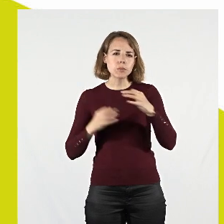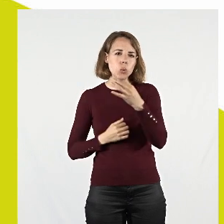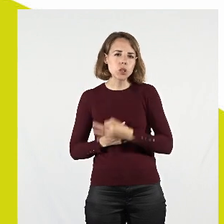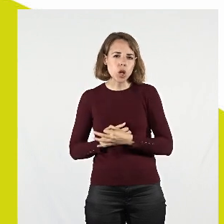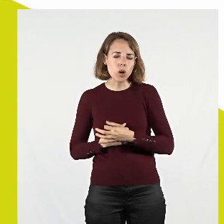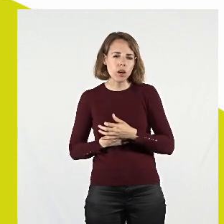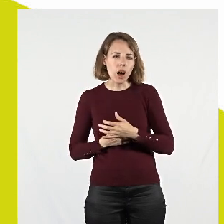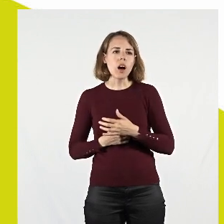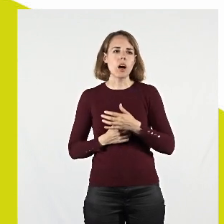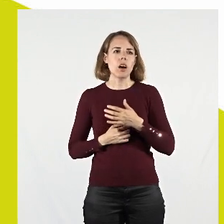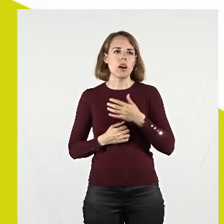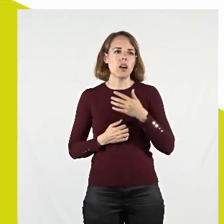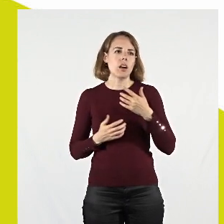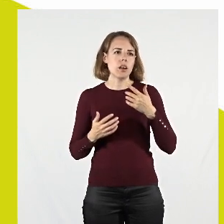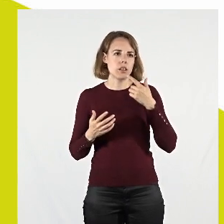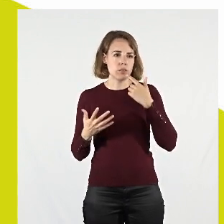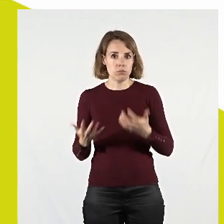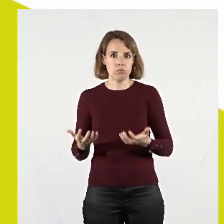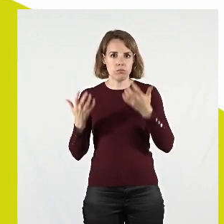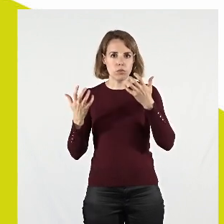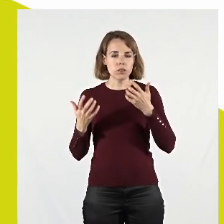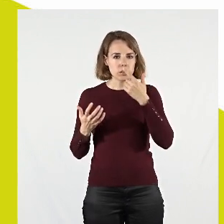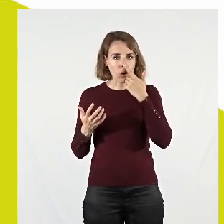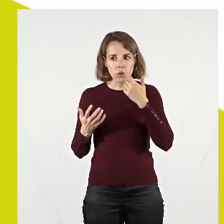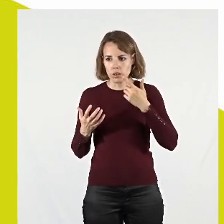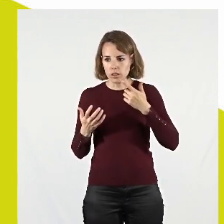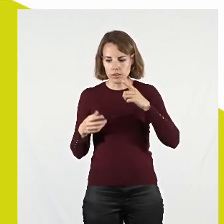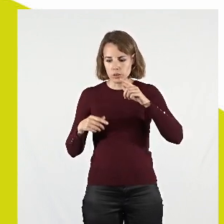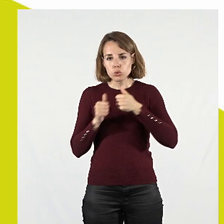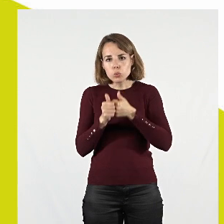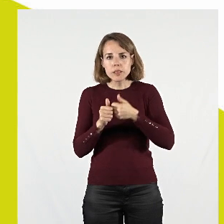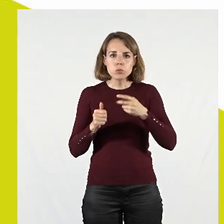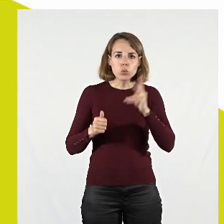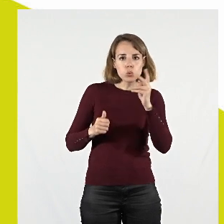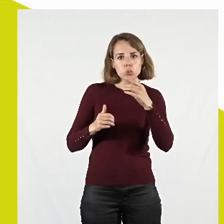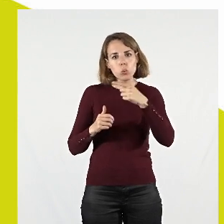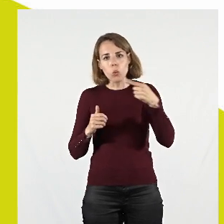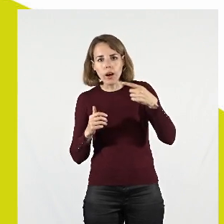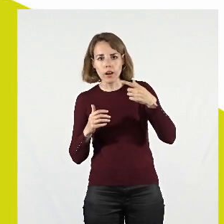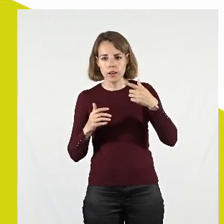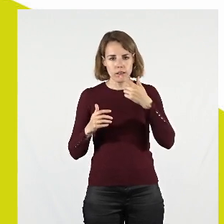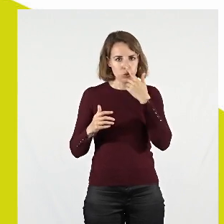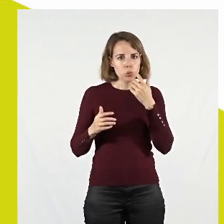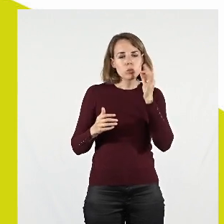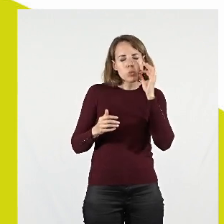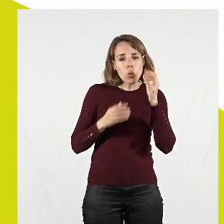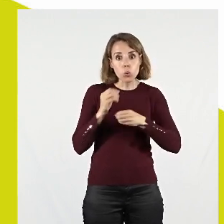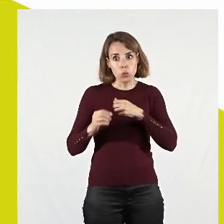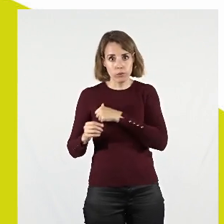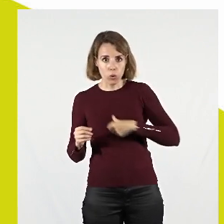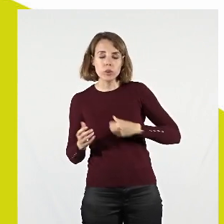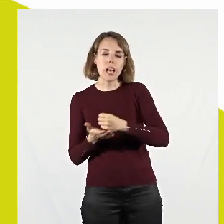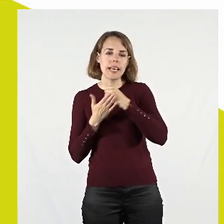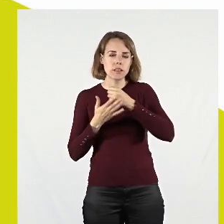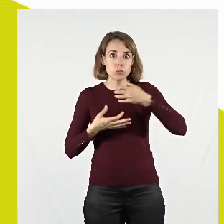sévérité qui nous sortaient clairement de la bobologie, qui nous sortaient clairement des petits accidents. On voit que les établissements et services médico-sociaux,